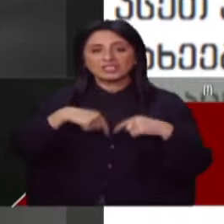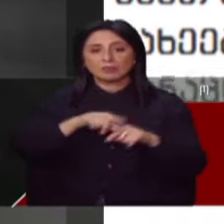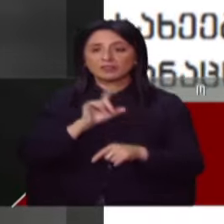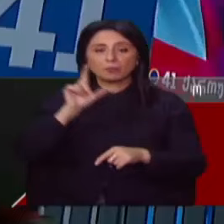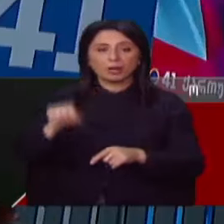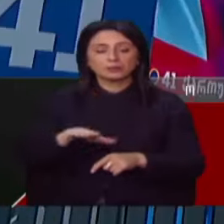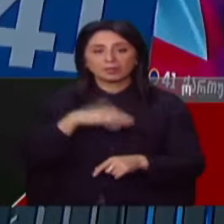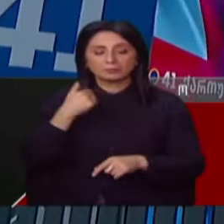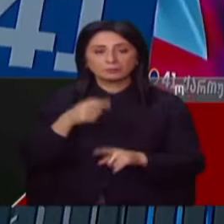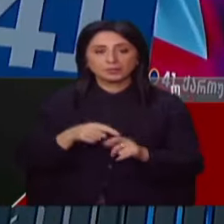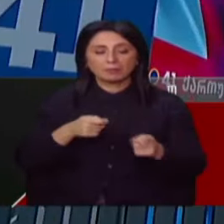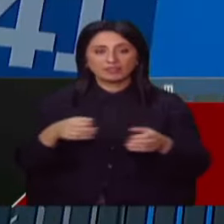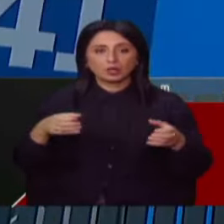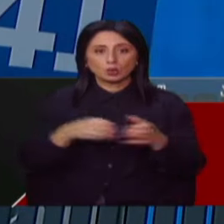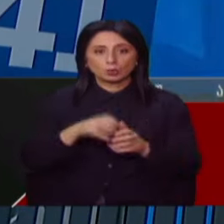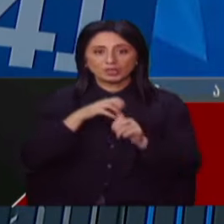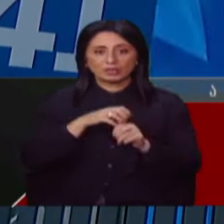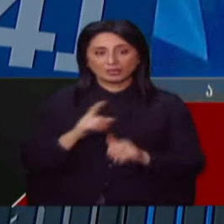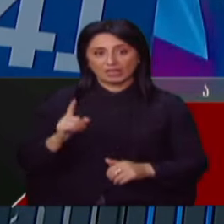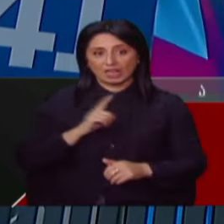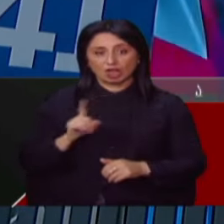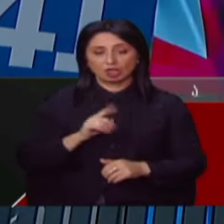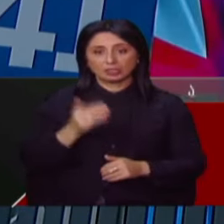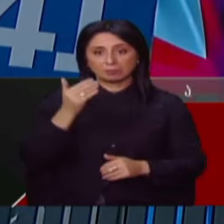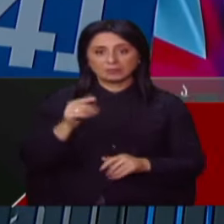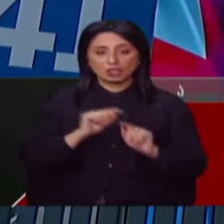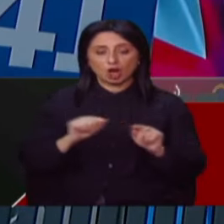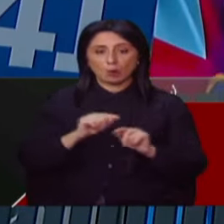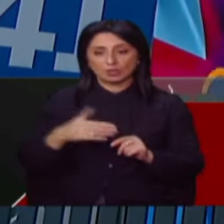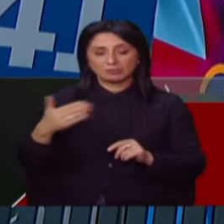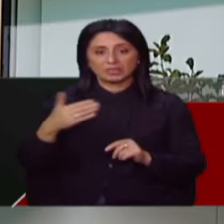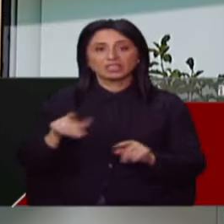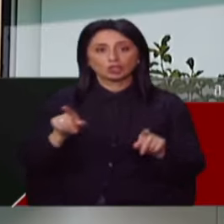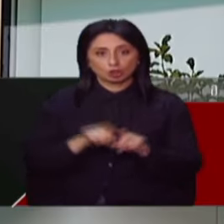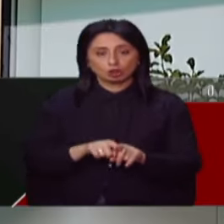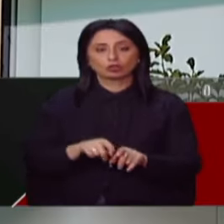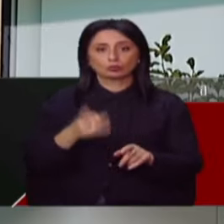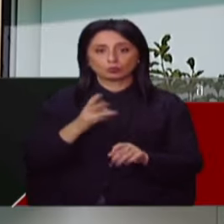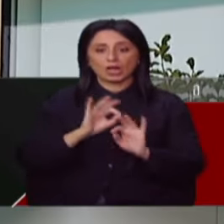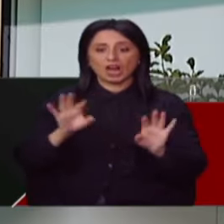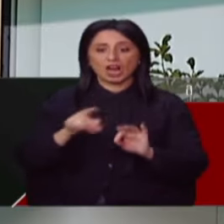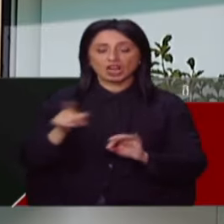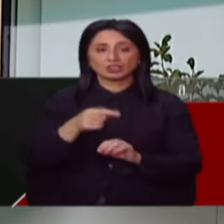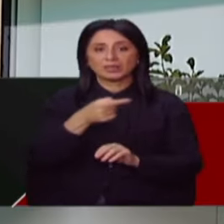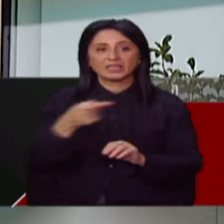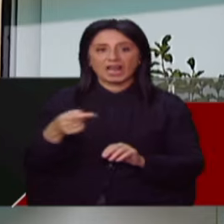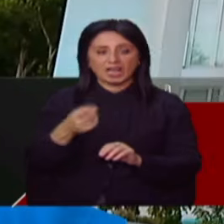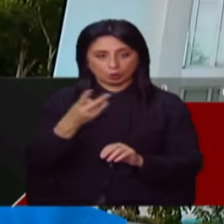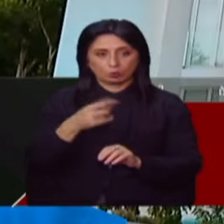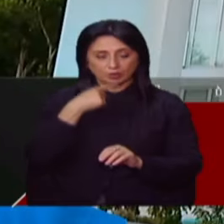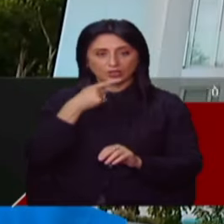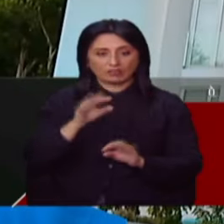არასამთავრობო ორგანიზაციები. მართველი გუნდის ლიდერები ელოდებიან, რომ მისი ოპონენტების მხრიდან მათ მიმართ გაჟღერებული ნეგატიური